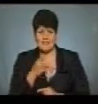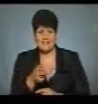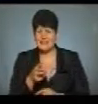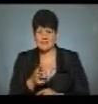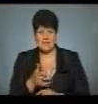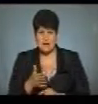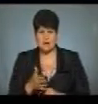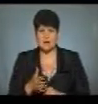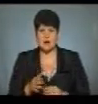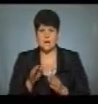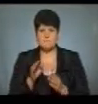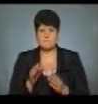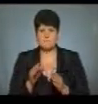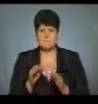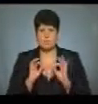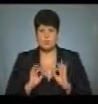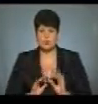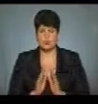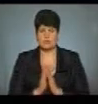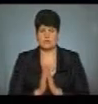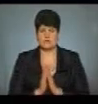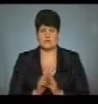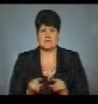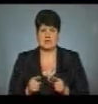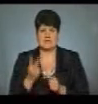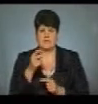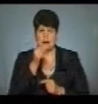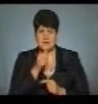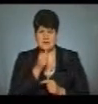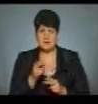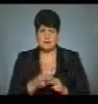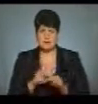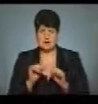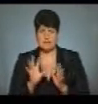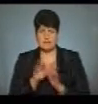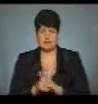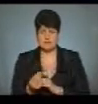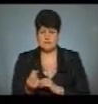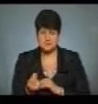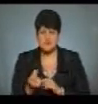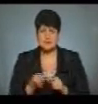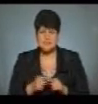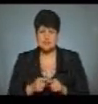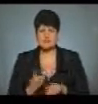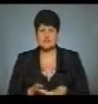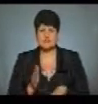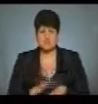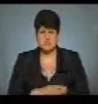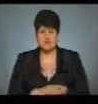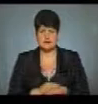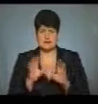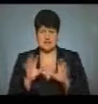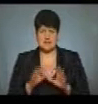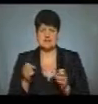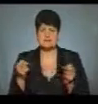прокурори просять арешту на 2 місяці без права внести заставу. Такий запобіжний захід, кажуть, необхідний через тяжкість статті «Умисне вбивство». І